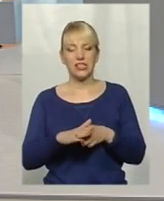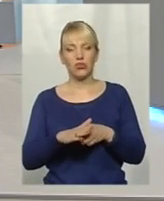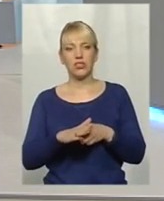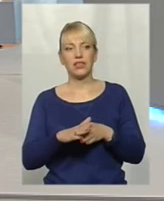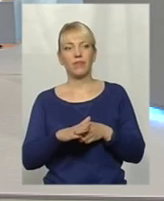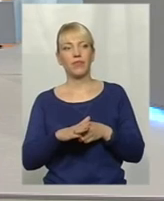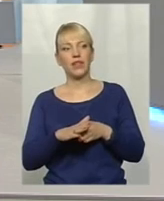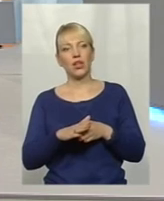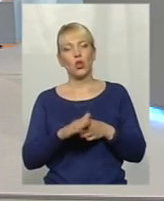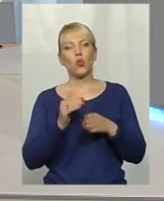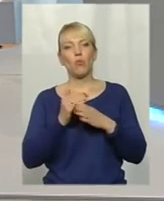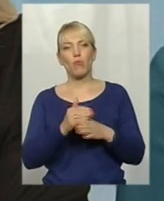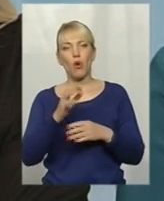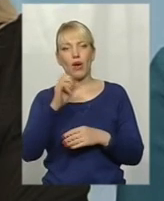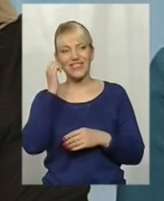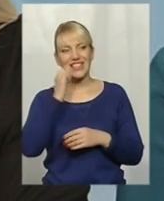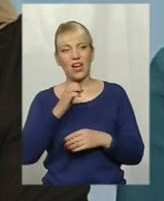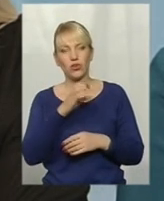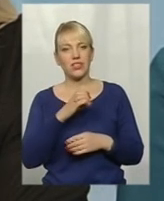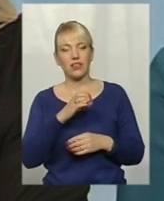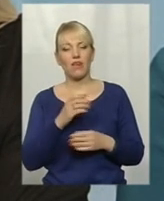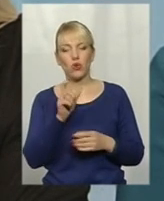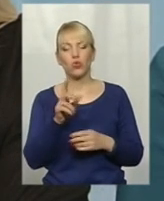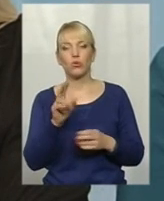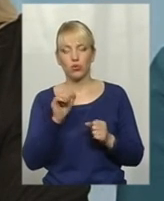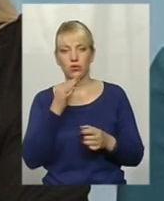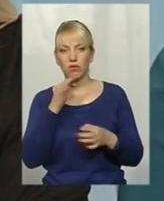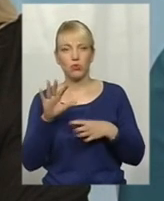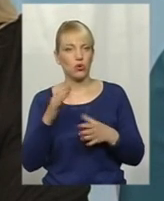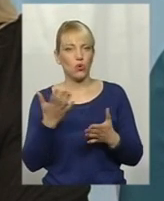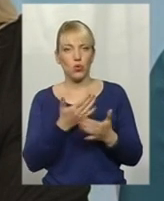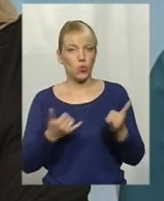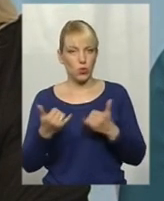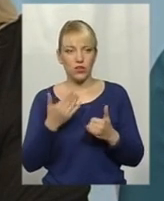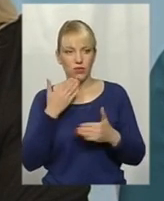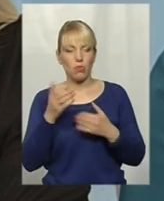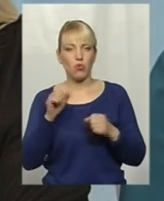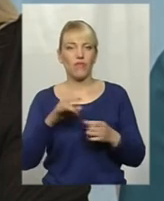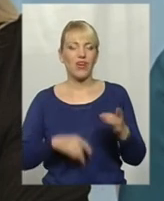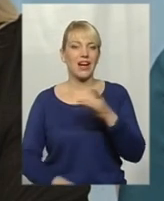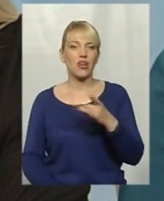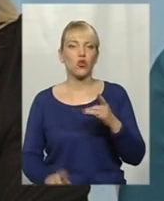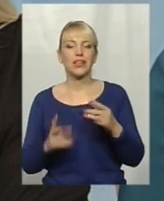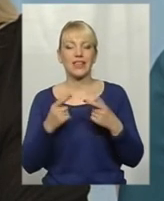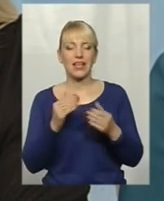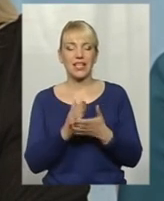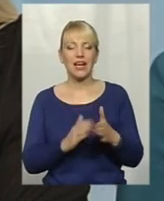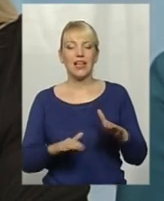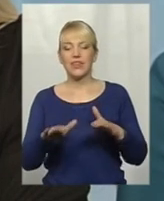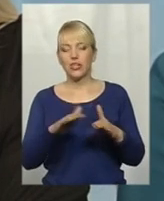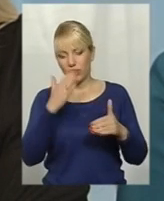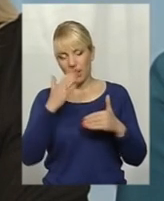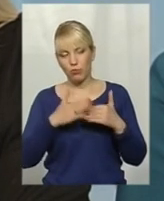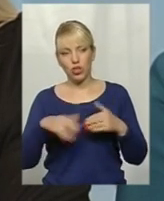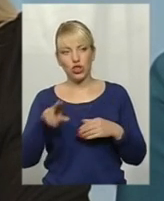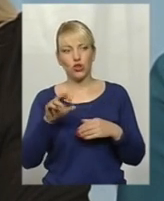мешканцям цього району? Вони можуть звернутися будь-куди? Вони можуть звернутися у райони, які є територіально наближеними до